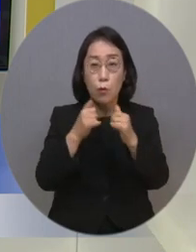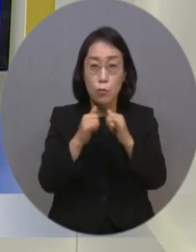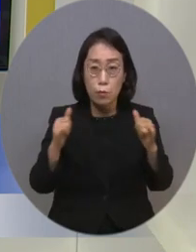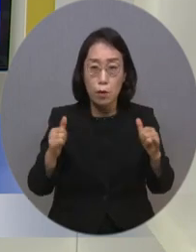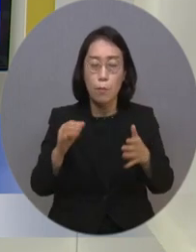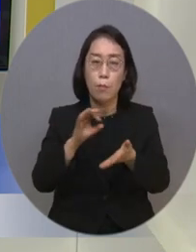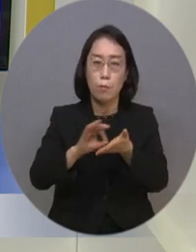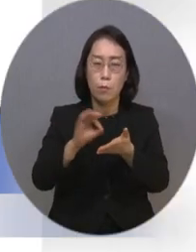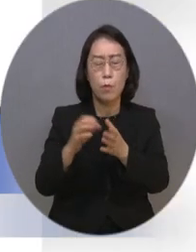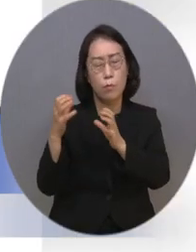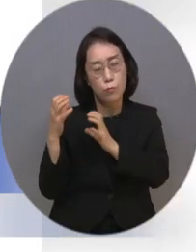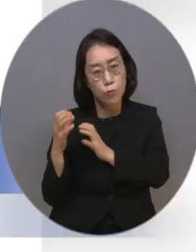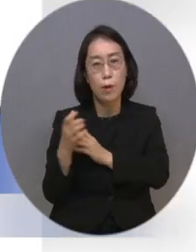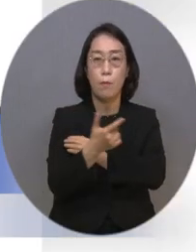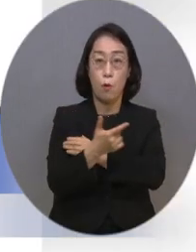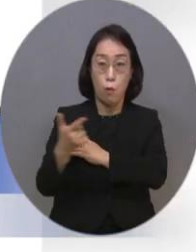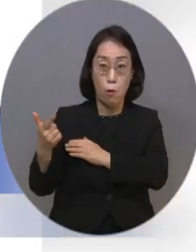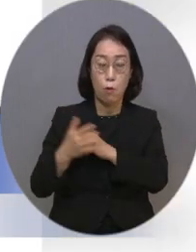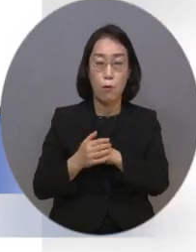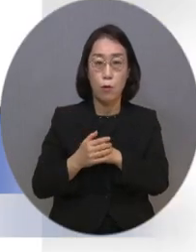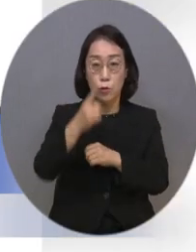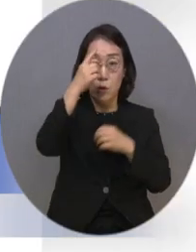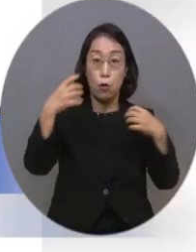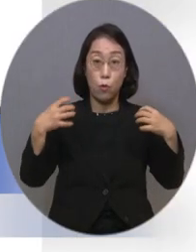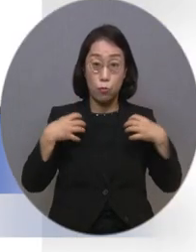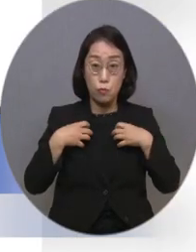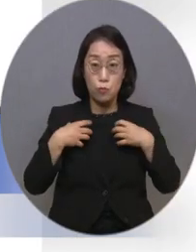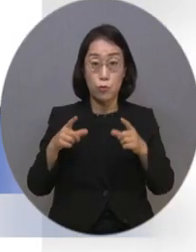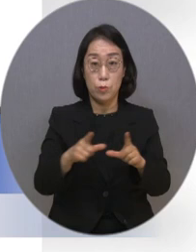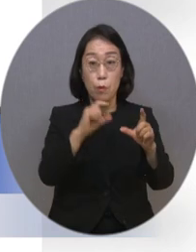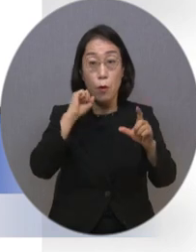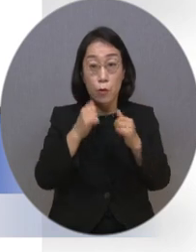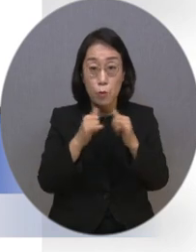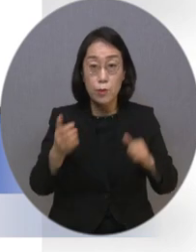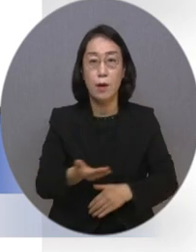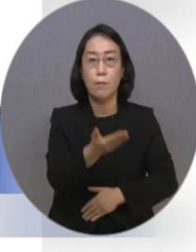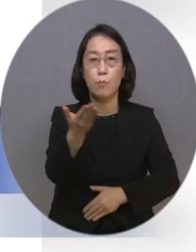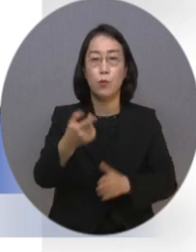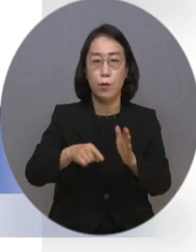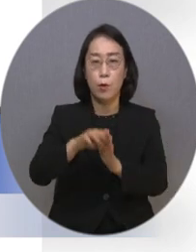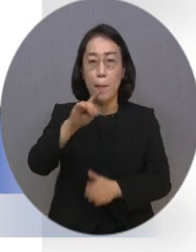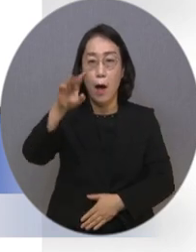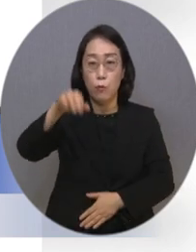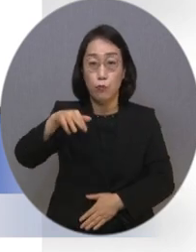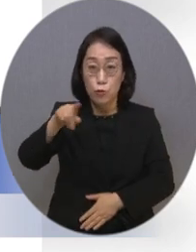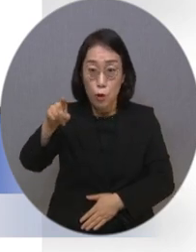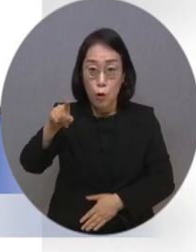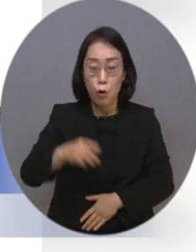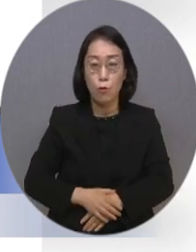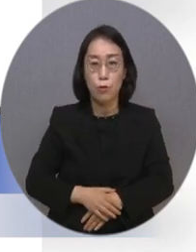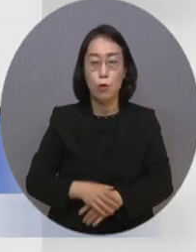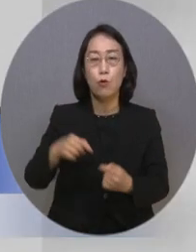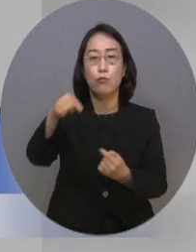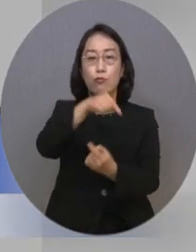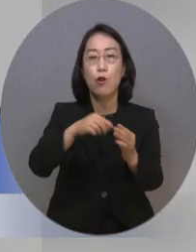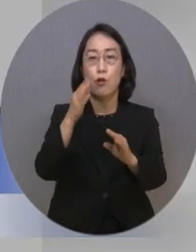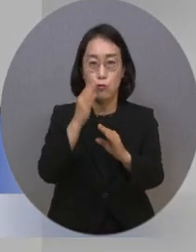비용 지출 부담이 크죠. 이에 정부가 취약계층을 대상으로 에너지 바우처라는 제도를 운영하고